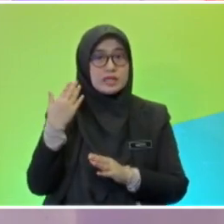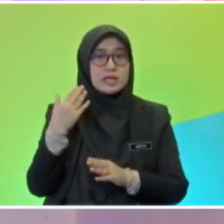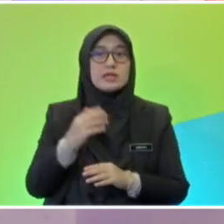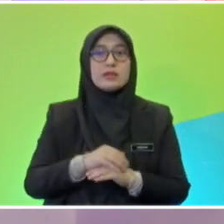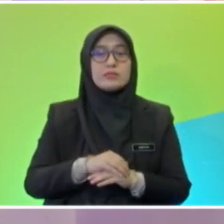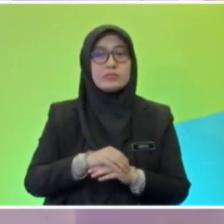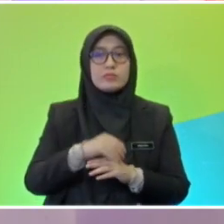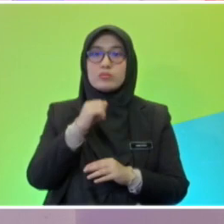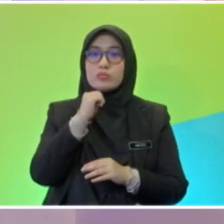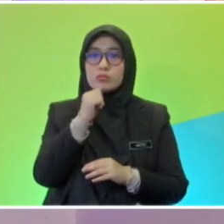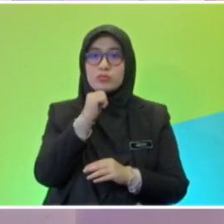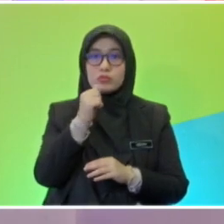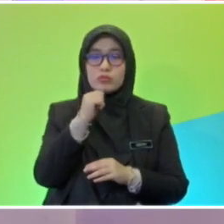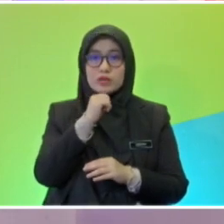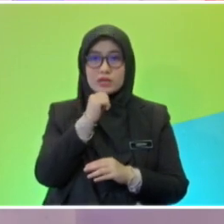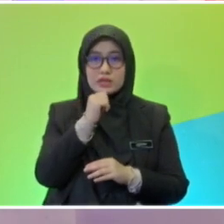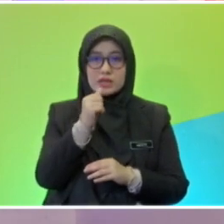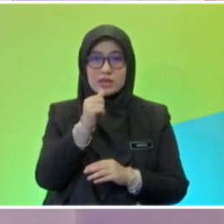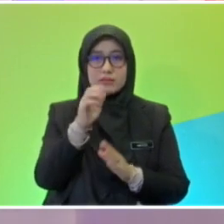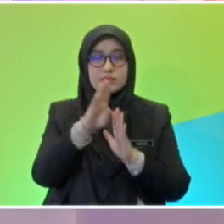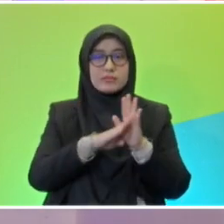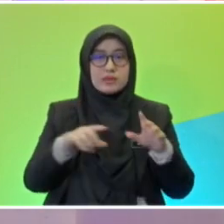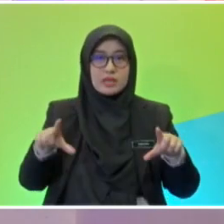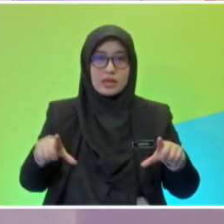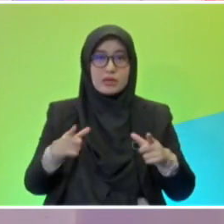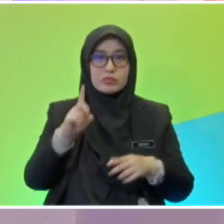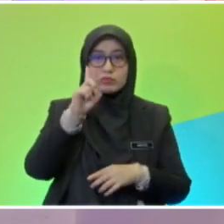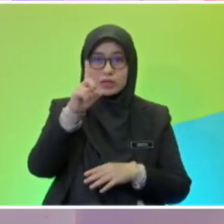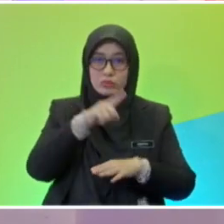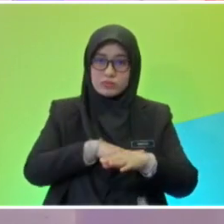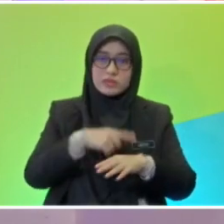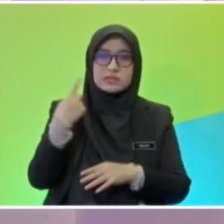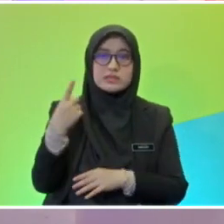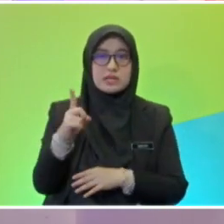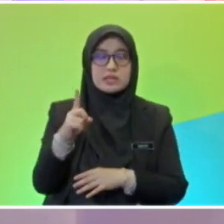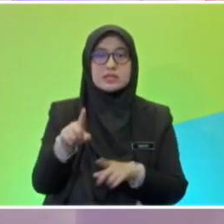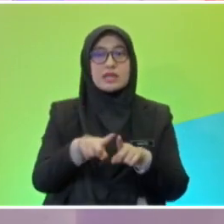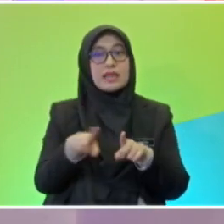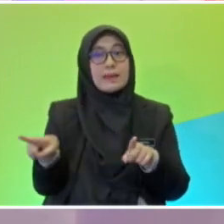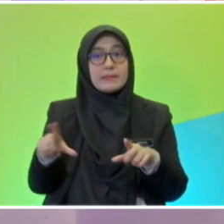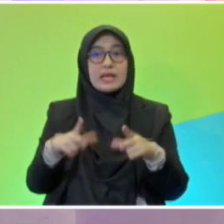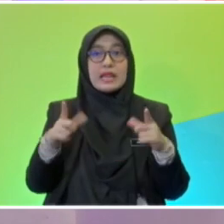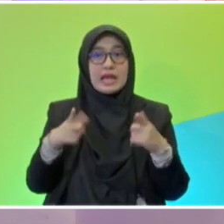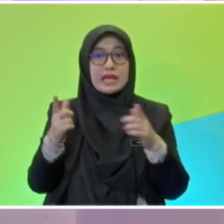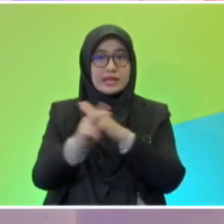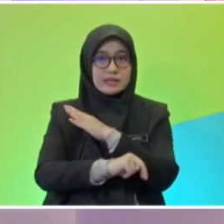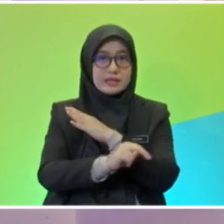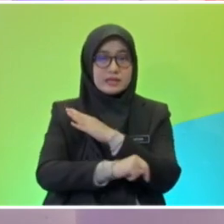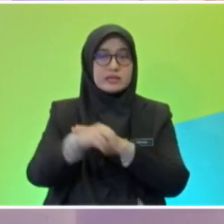tentang perjuangan-perjuangan yang berlaku di daerah dan kawasan yang di dalam Malaysia